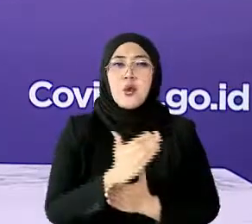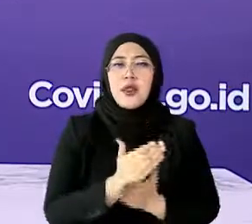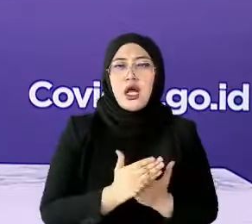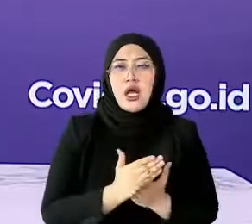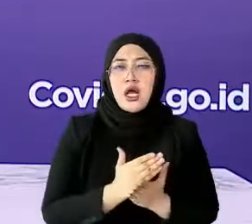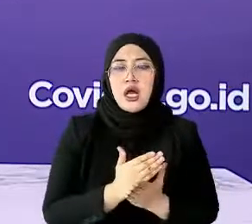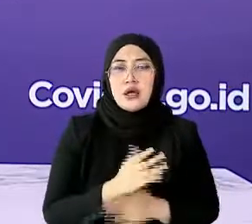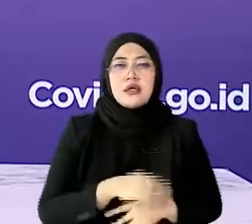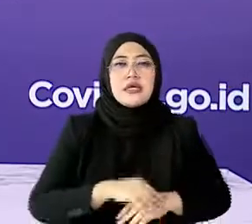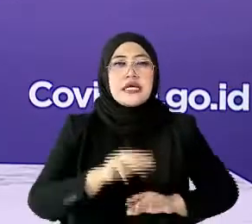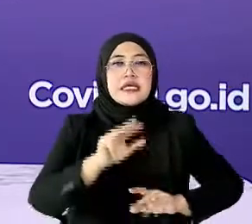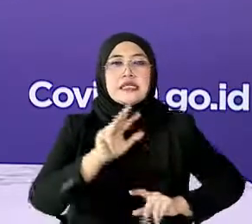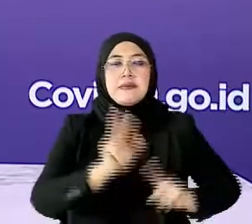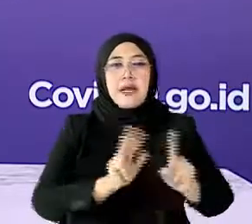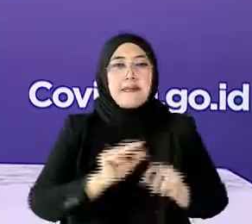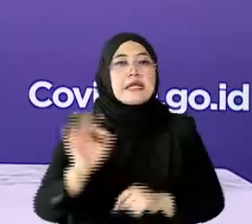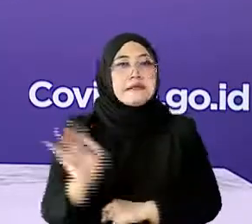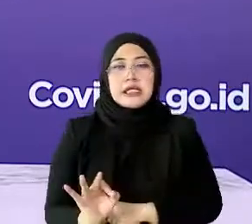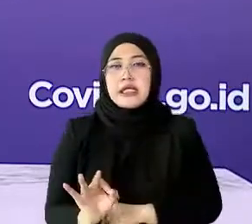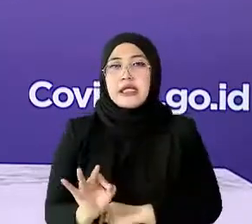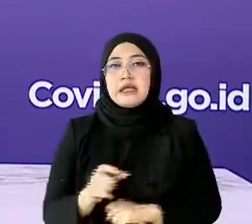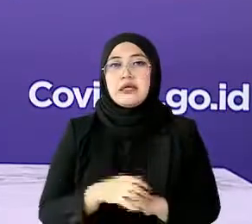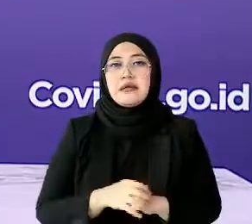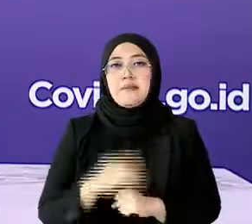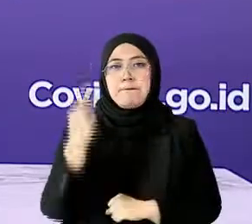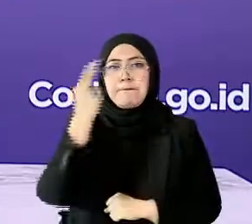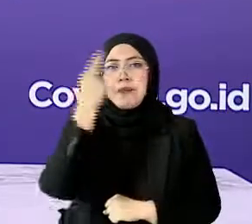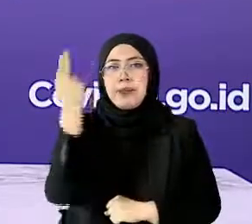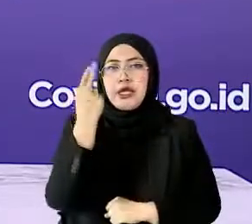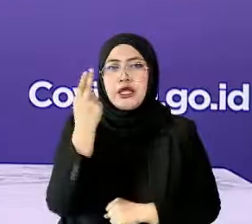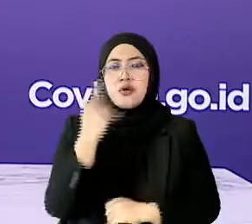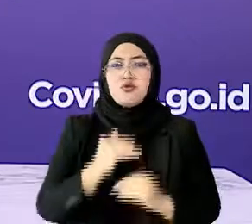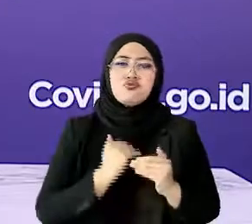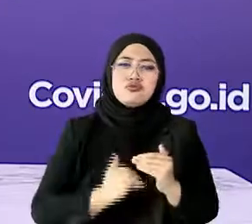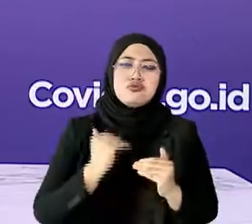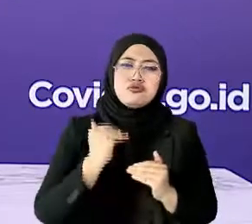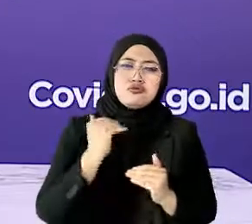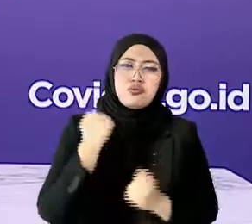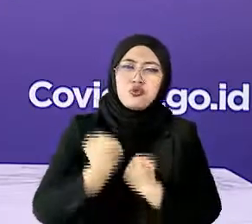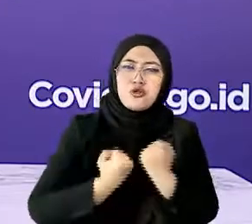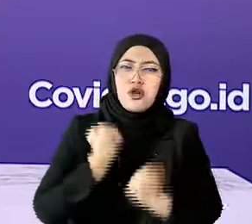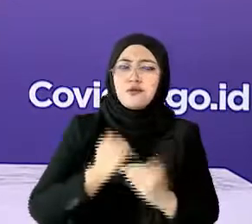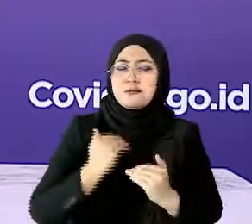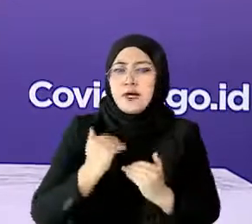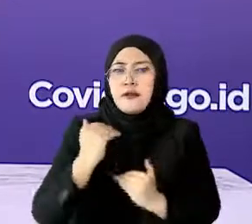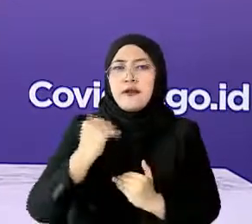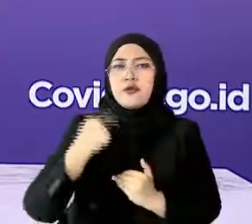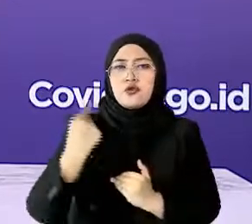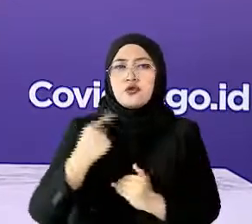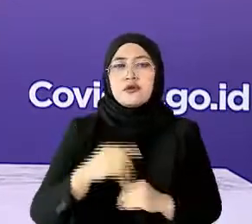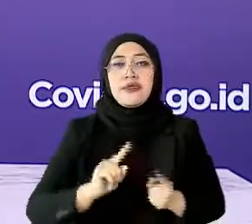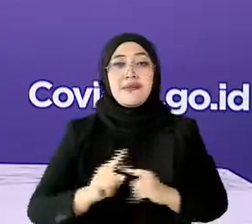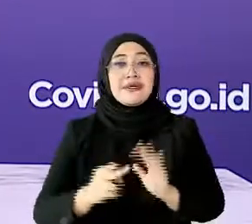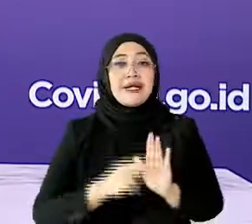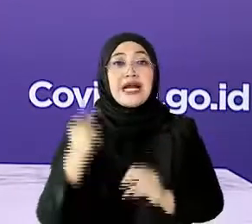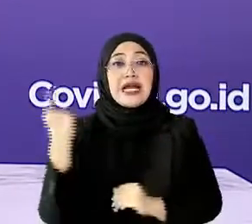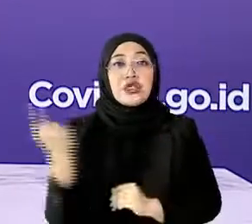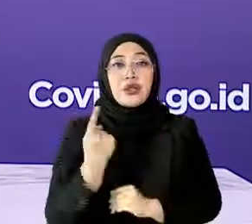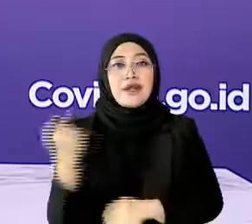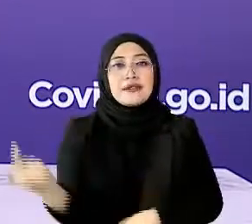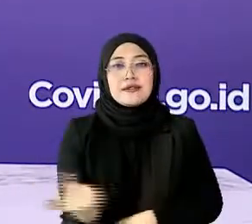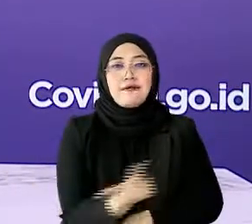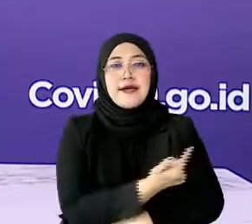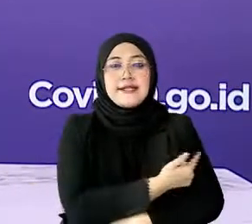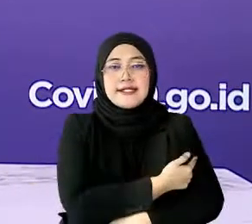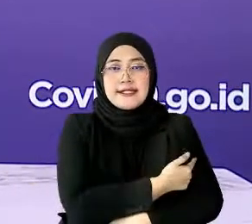di Kisaran 19 persen dan pemerintah terus meningkatkan cakupannya namun secara nasional cakupan